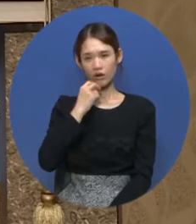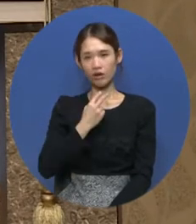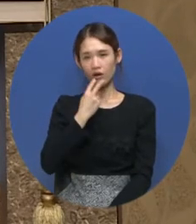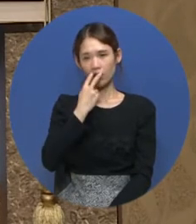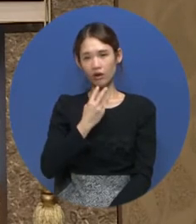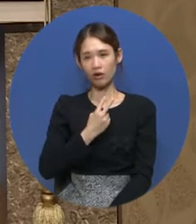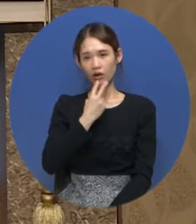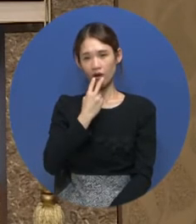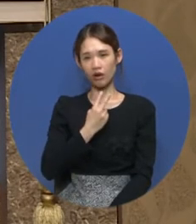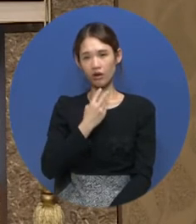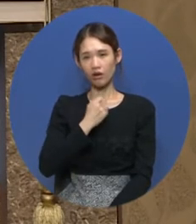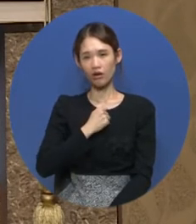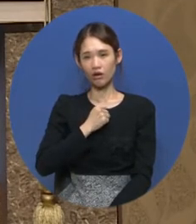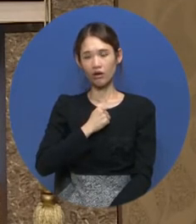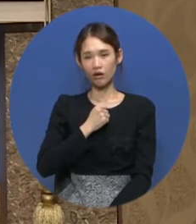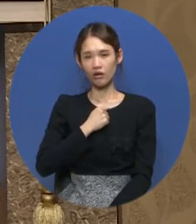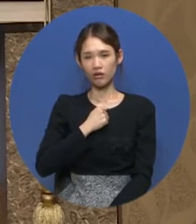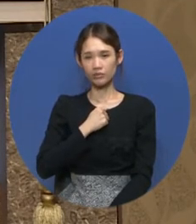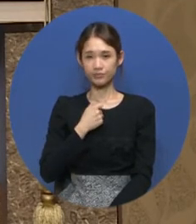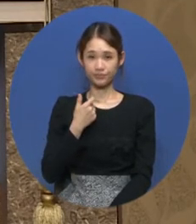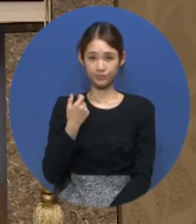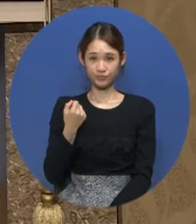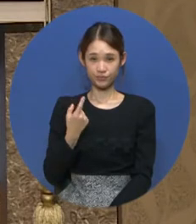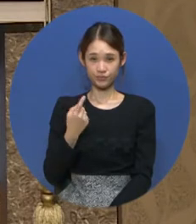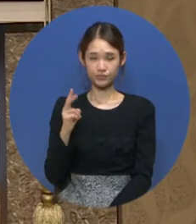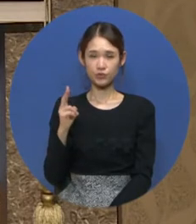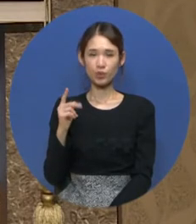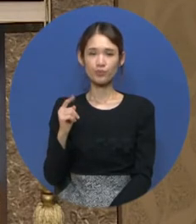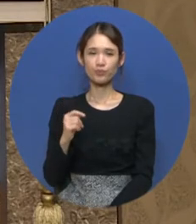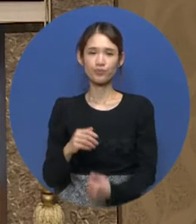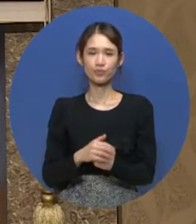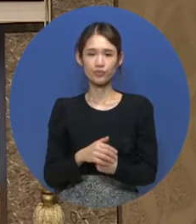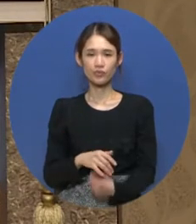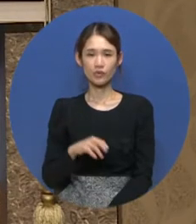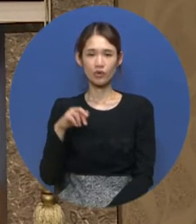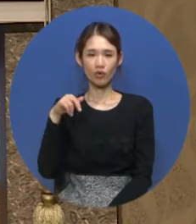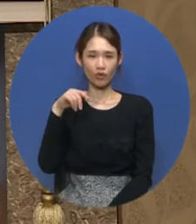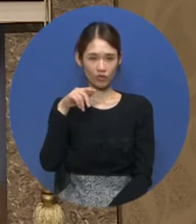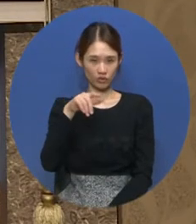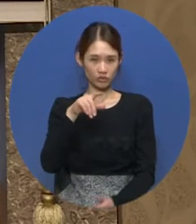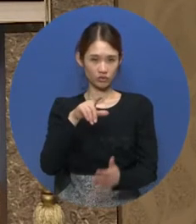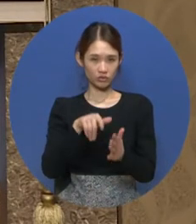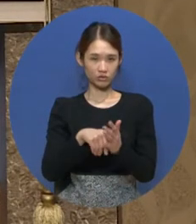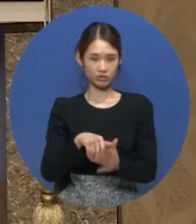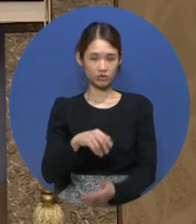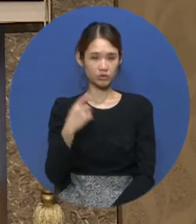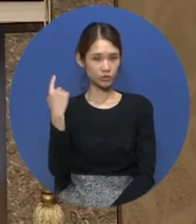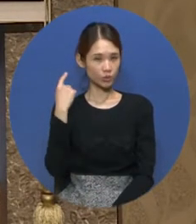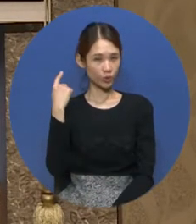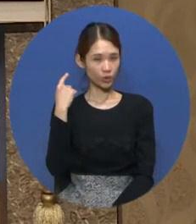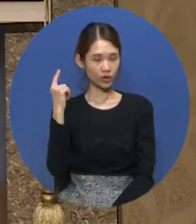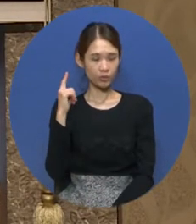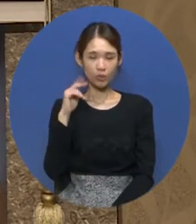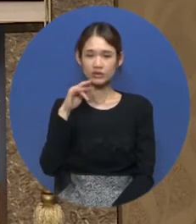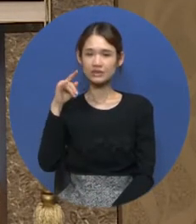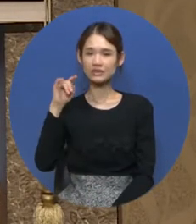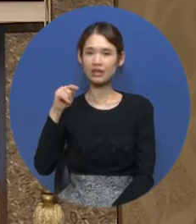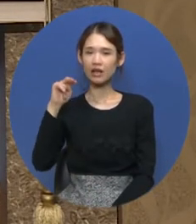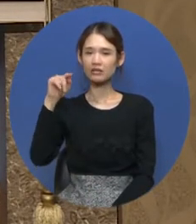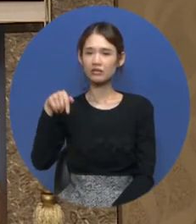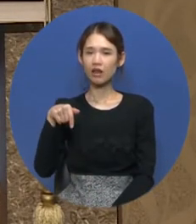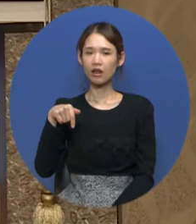대표적인 상 그 다음에 어 걸을 때에도 그렇지만 충 심은 소리가 색색 쌕쌕 소리가